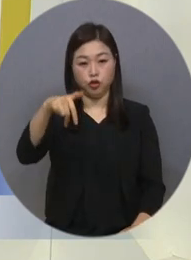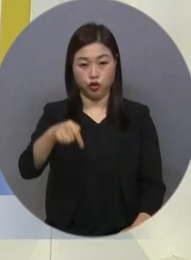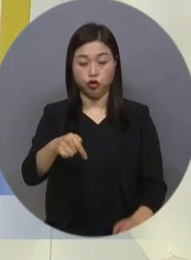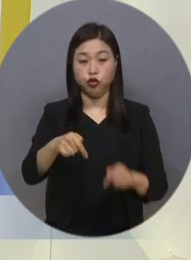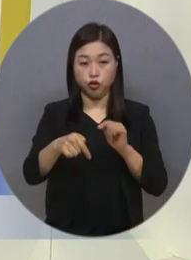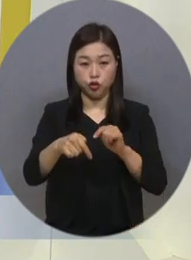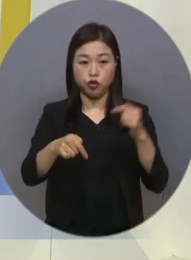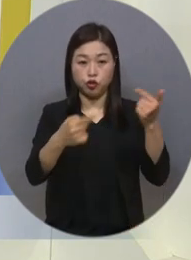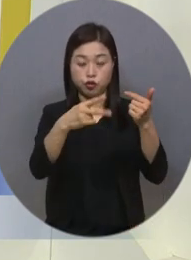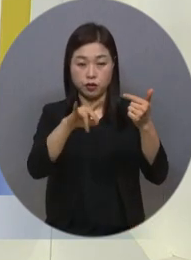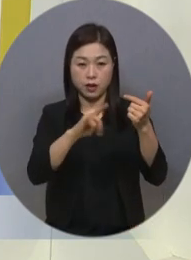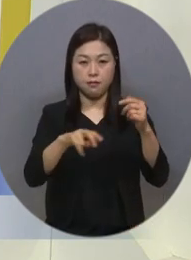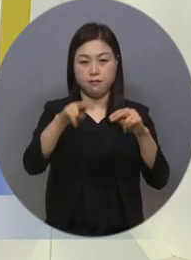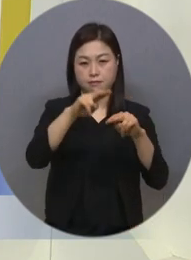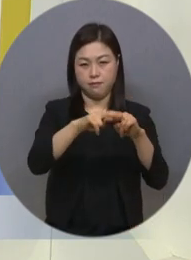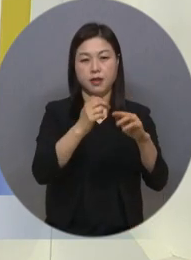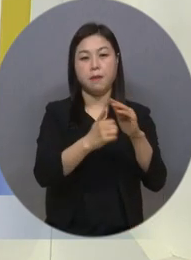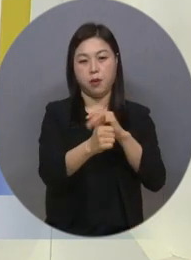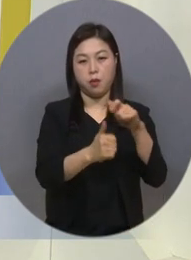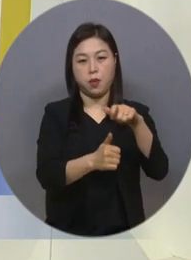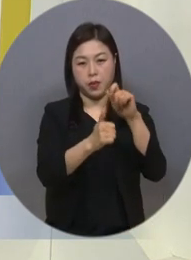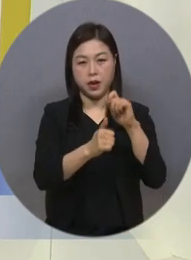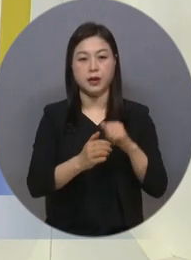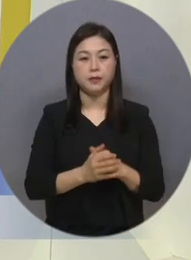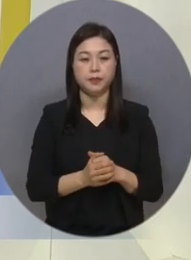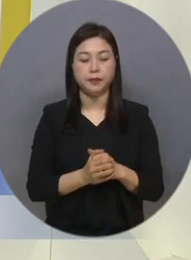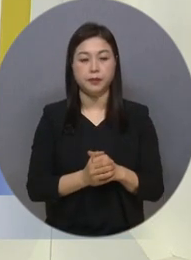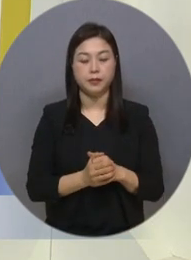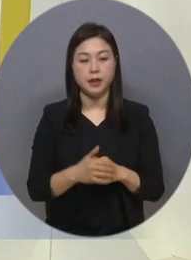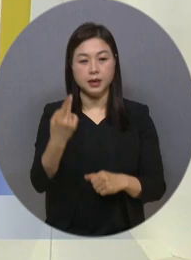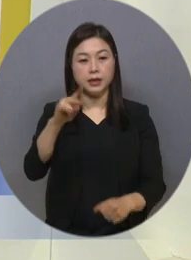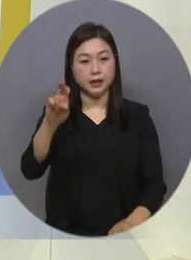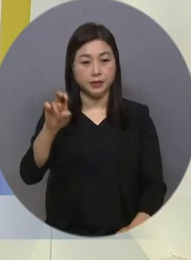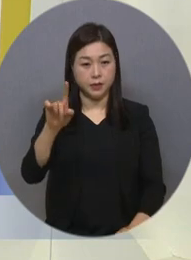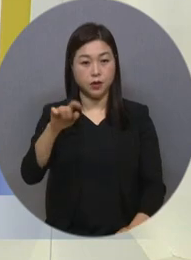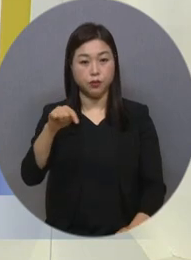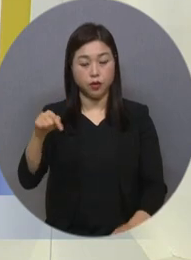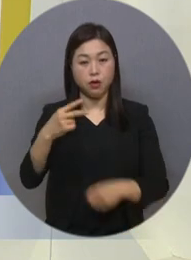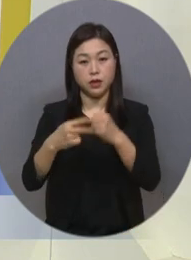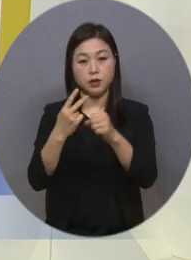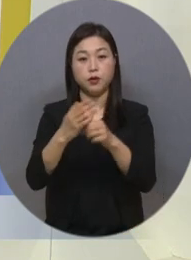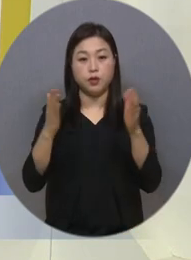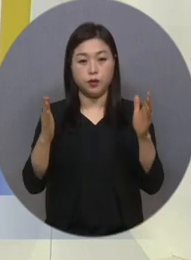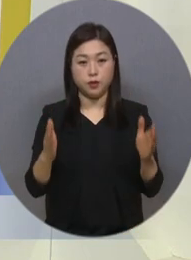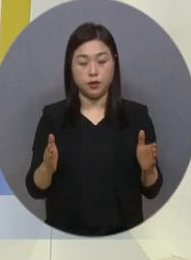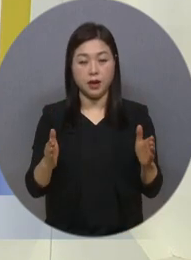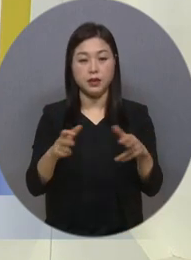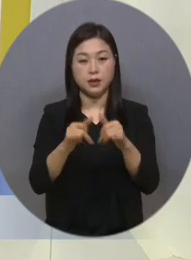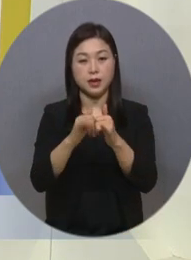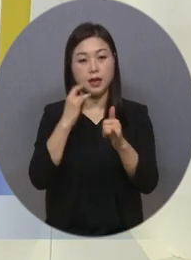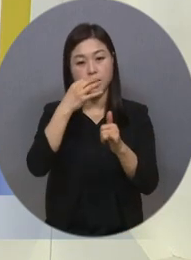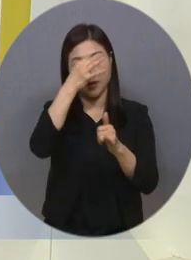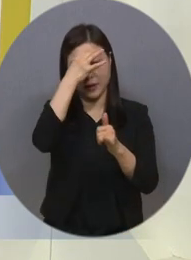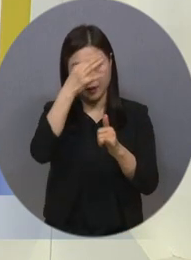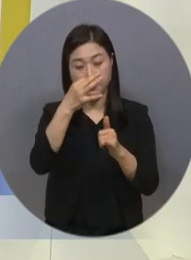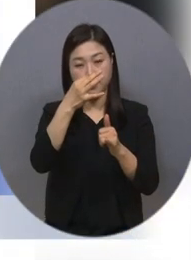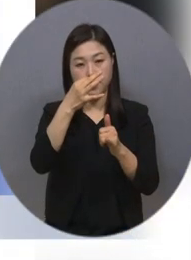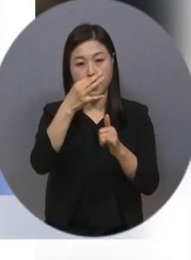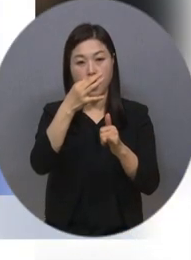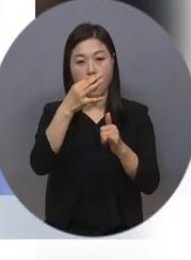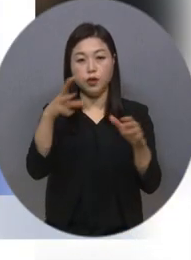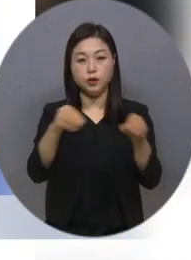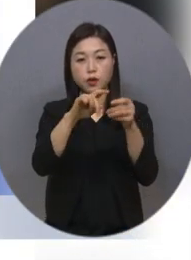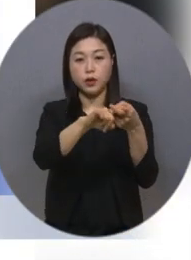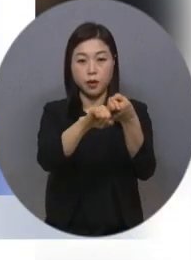상임대표로 선출했습니다 배대표는 지난 2021년부터 2년간 장애 총 5대 상임대패를 맡아본 가운데